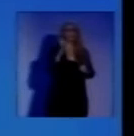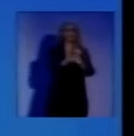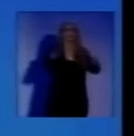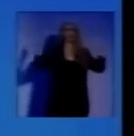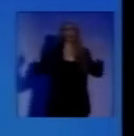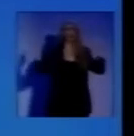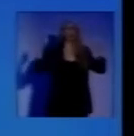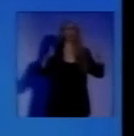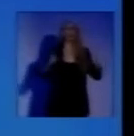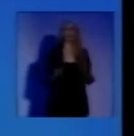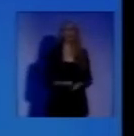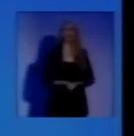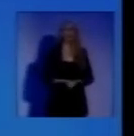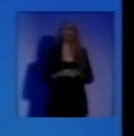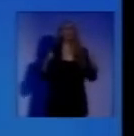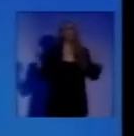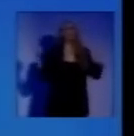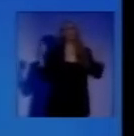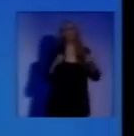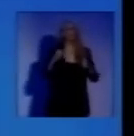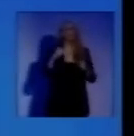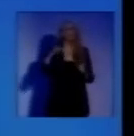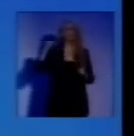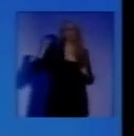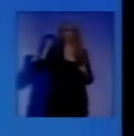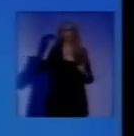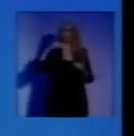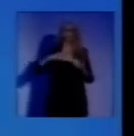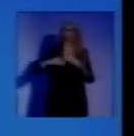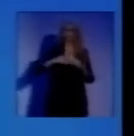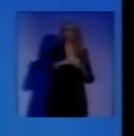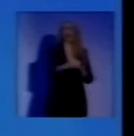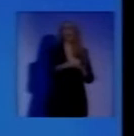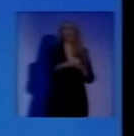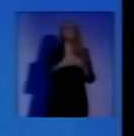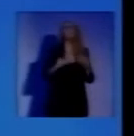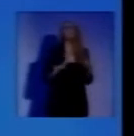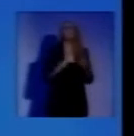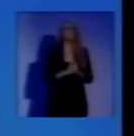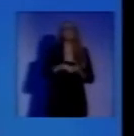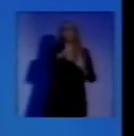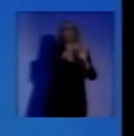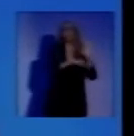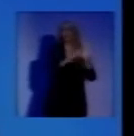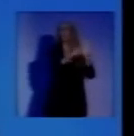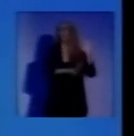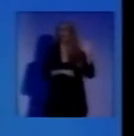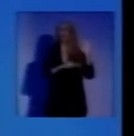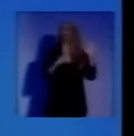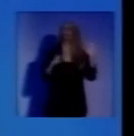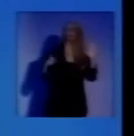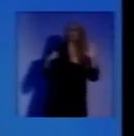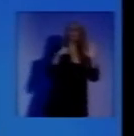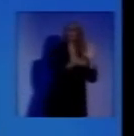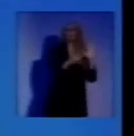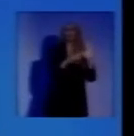θα υλοποιήσει πλήρως και εγκαίρως το συμφωνηθέν από τη χώρα πρόγραμμα ως προς το σκέλος των